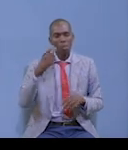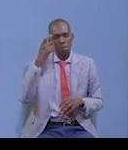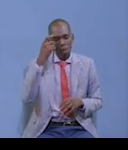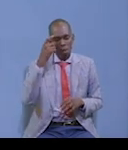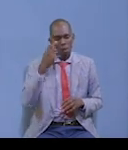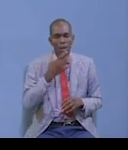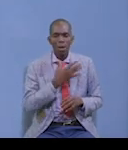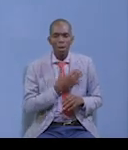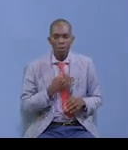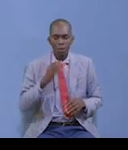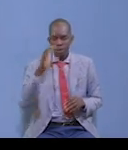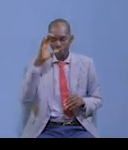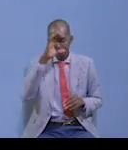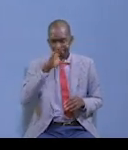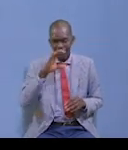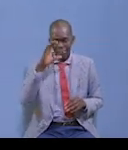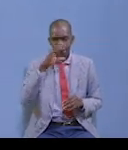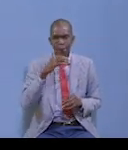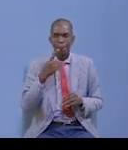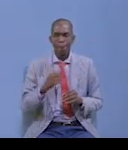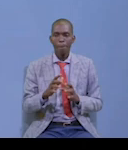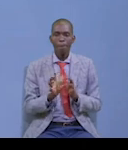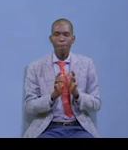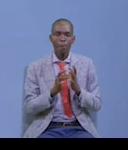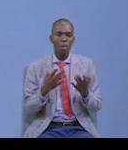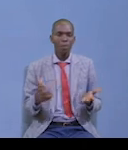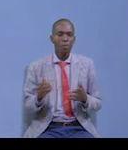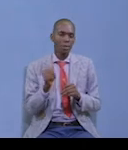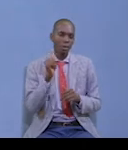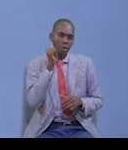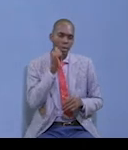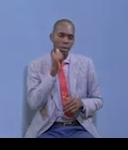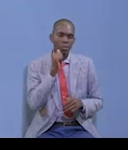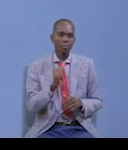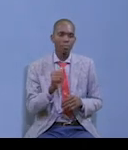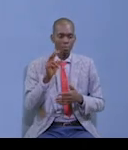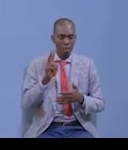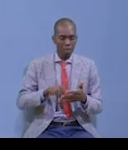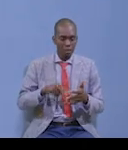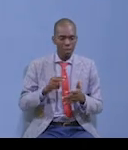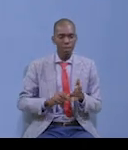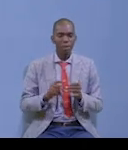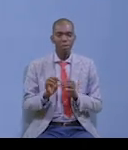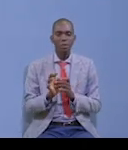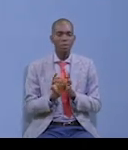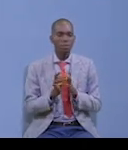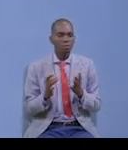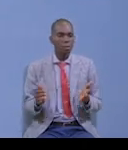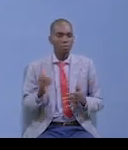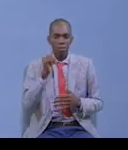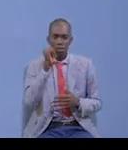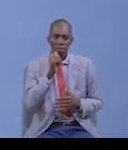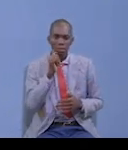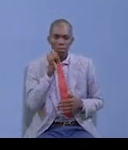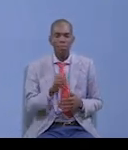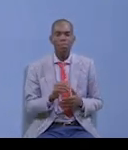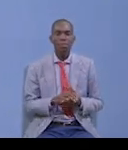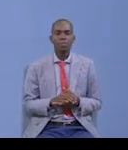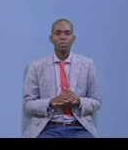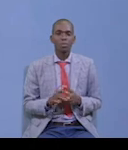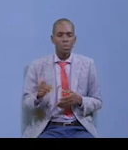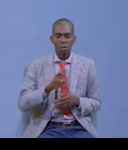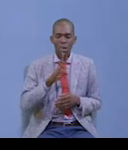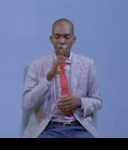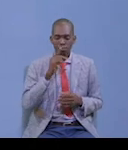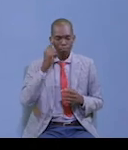the scriptures daily. వారు దినదినము లేఖనాలు పరిశోధించారు. Reading the scriptures daily. దినదినము లేఖనాలు పఠించారు. Meditating